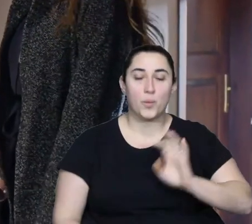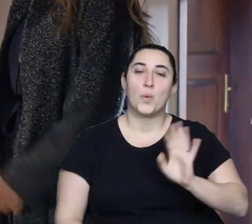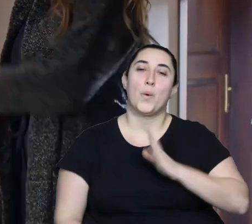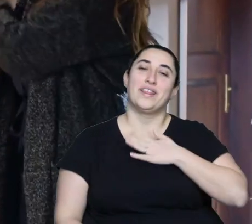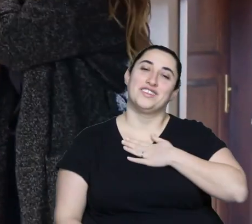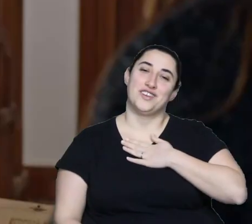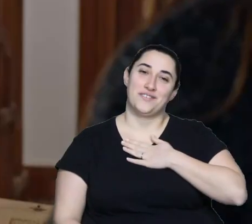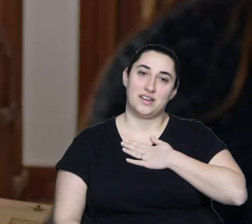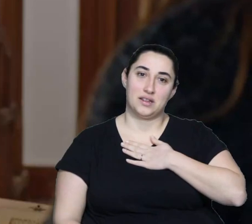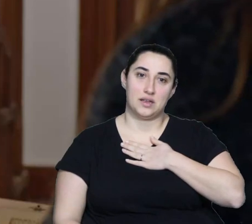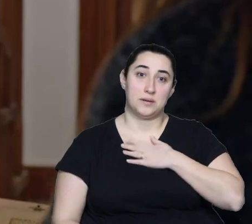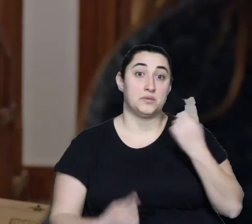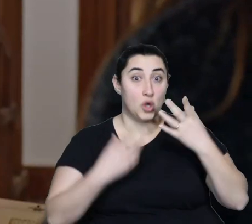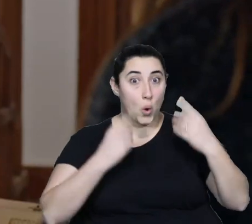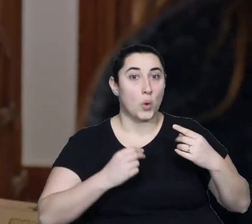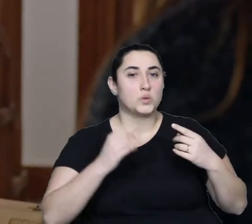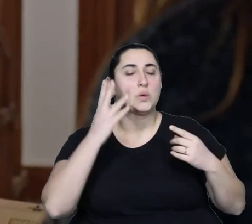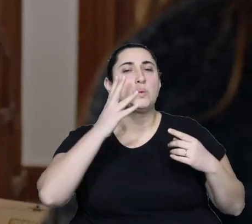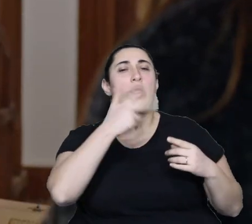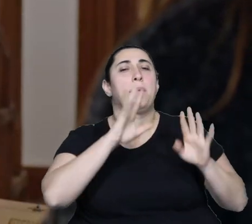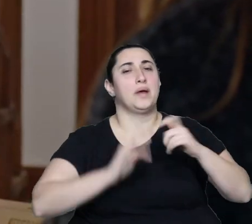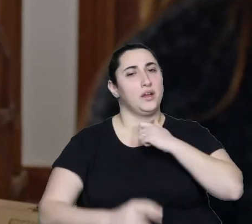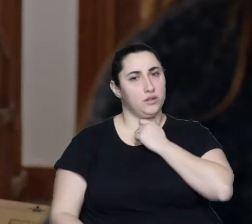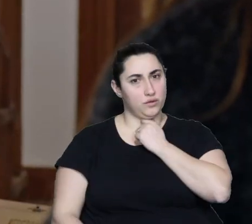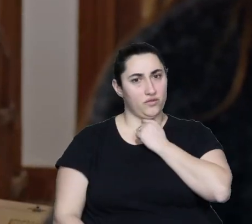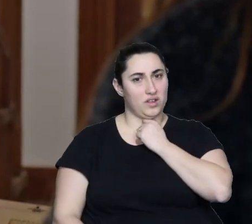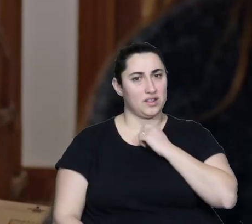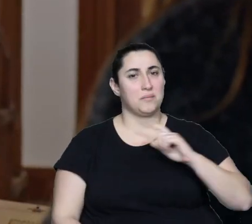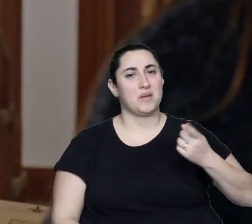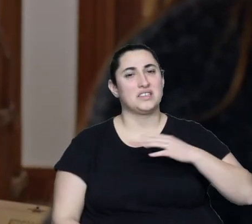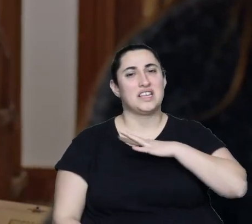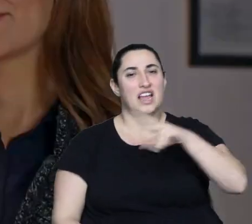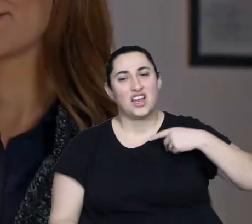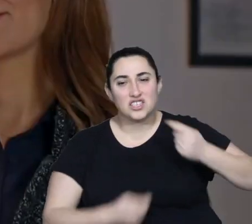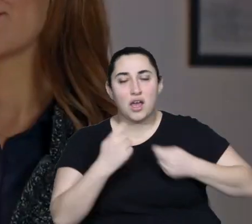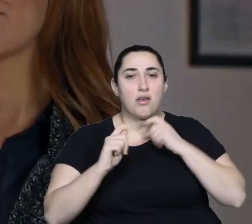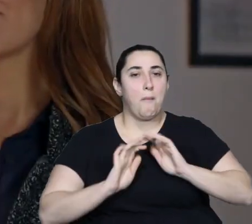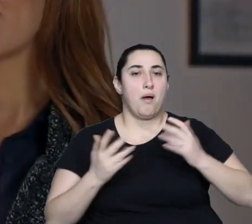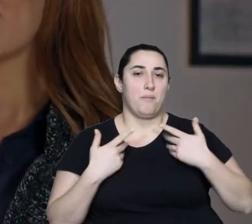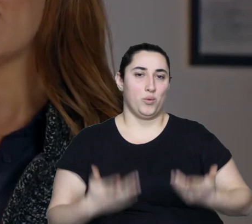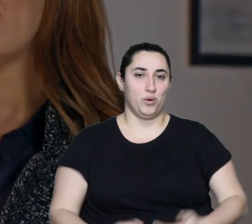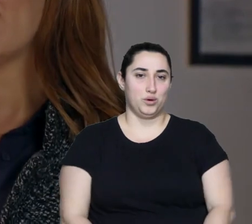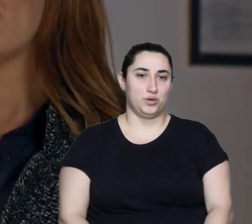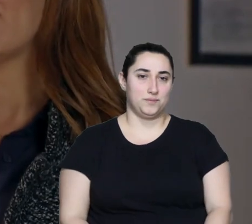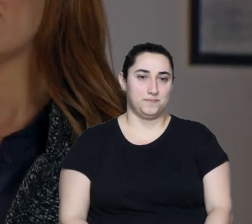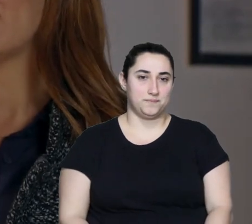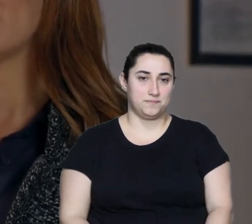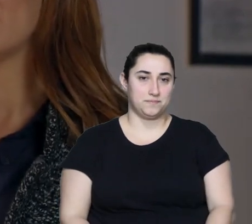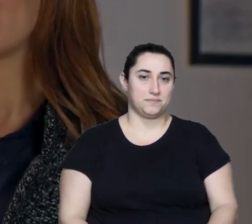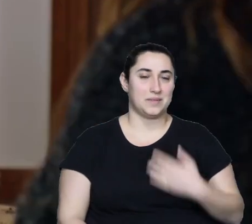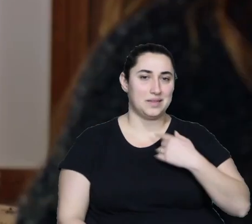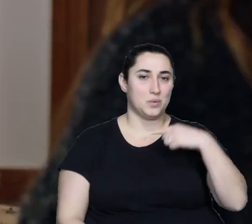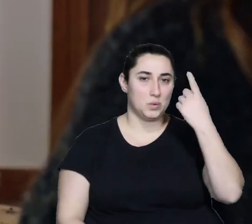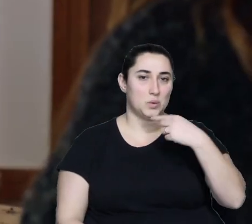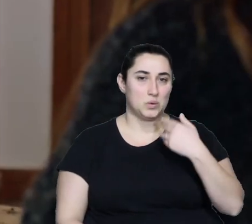Yok, teşekkür ederim. Olursa çekinmeyin lütfen. Bazen her şeye yetişemiyorum. Benim